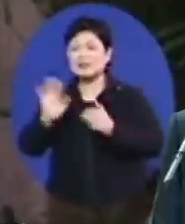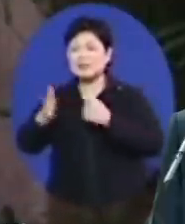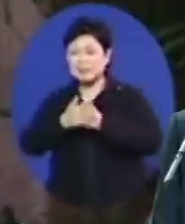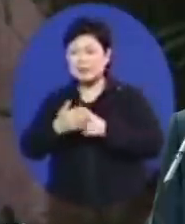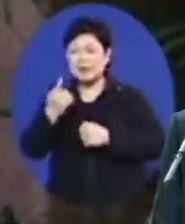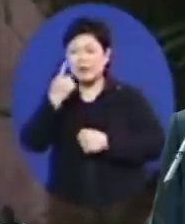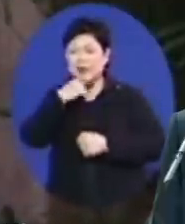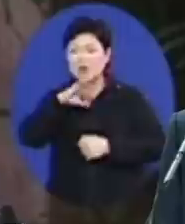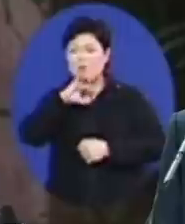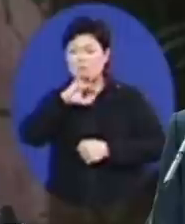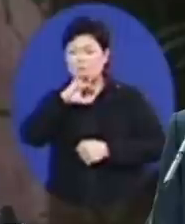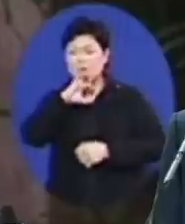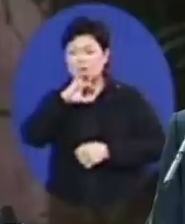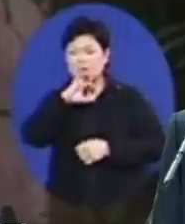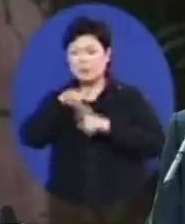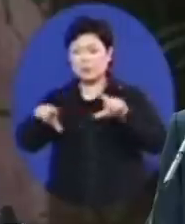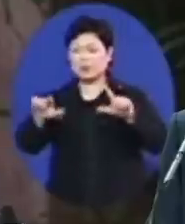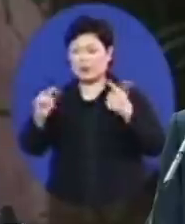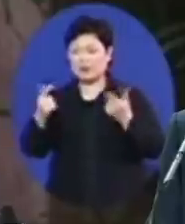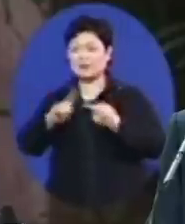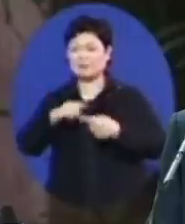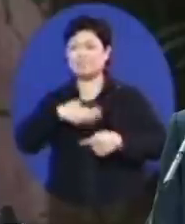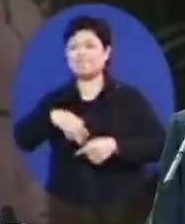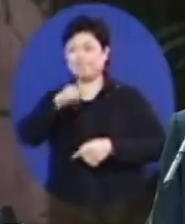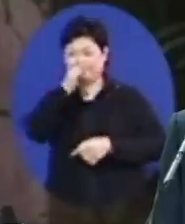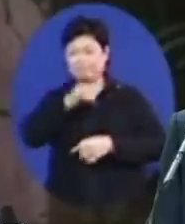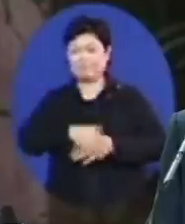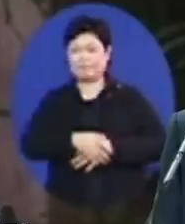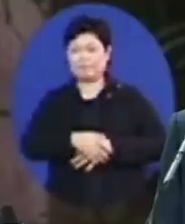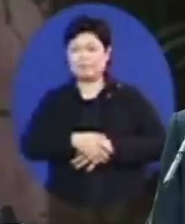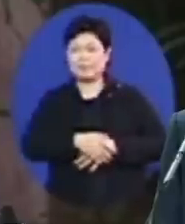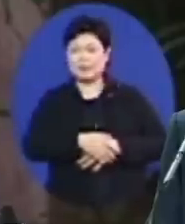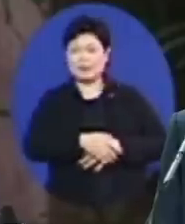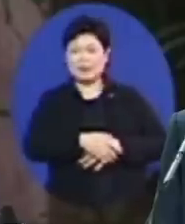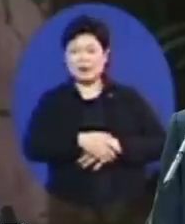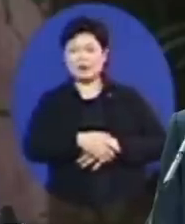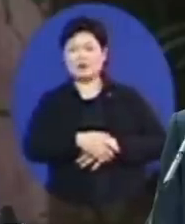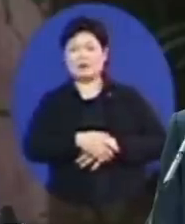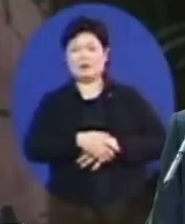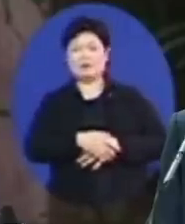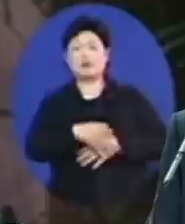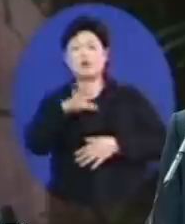원망이 보통 것이 아니라는 것을 알 수 있는 것입니다. 원망을 하기 때문에